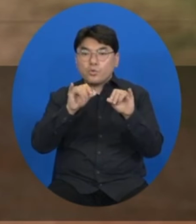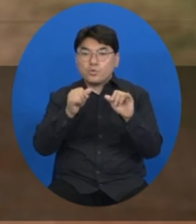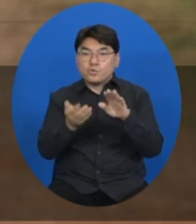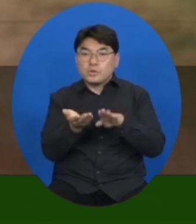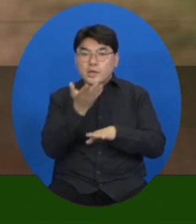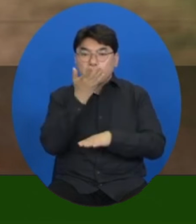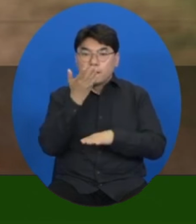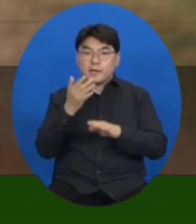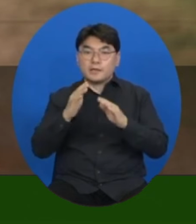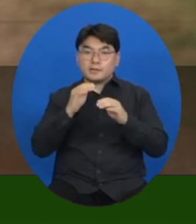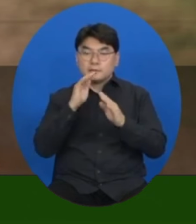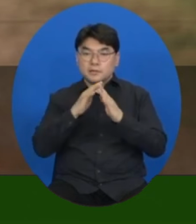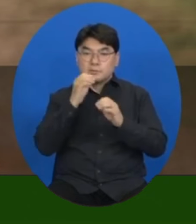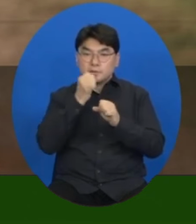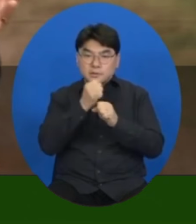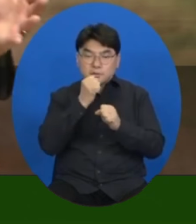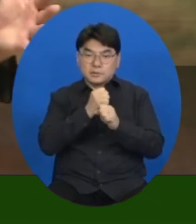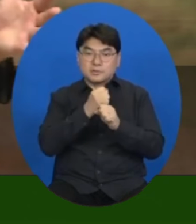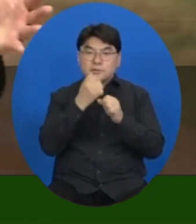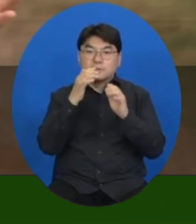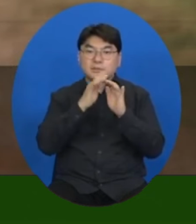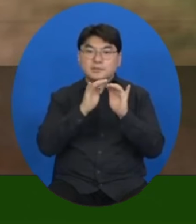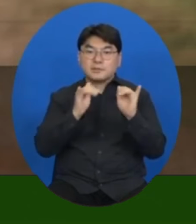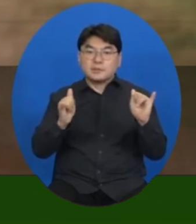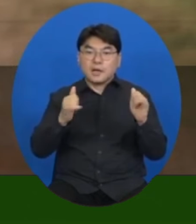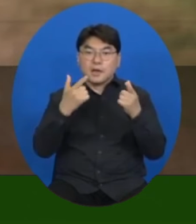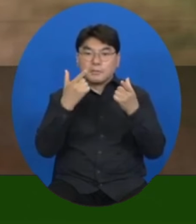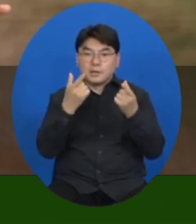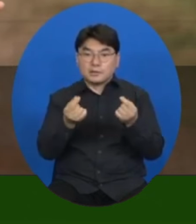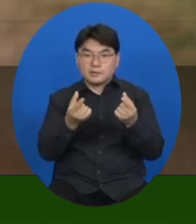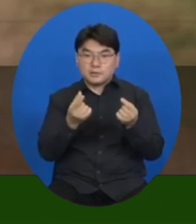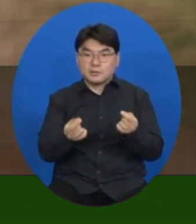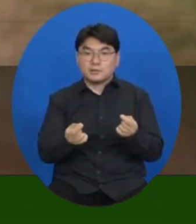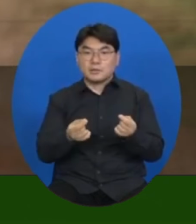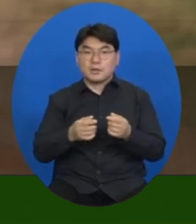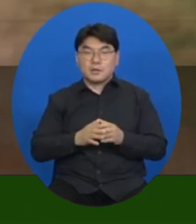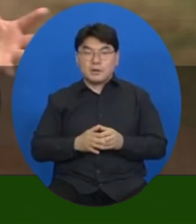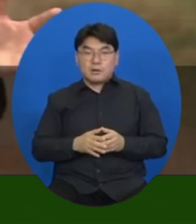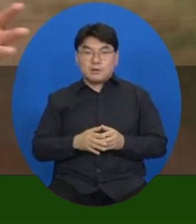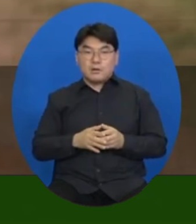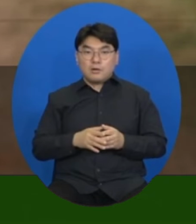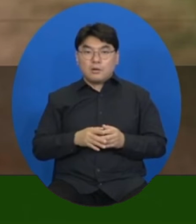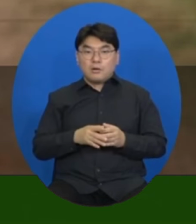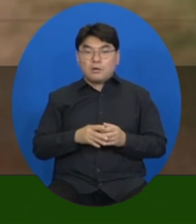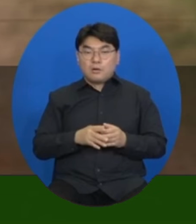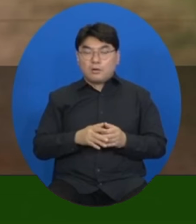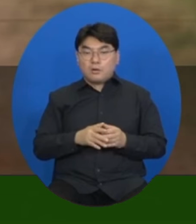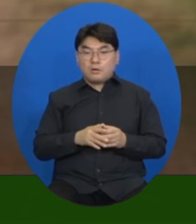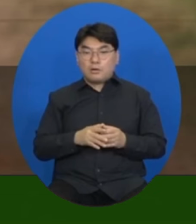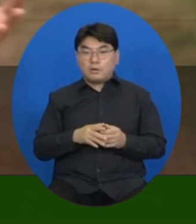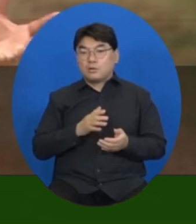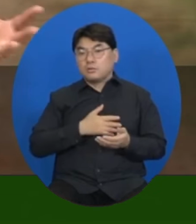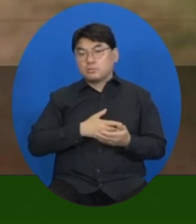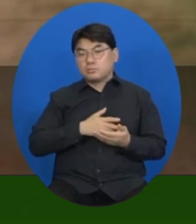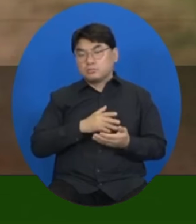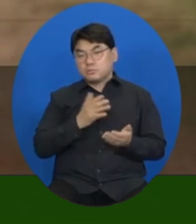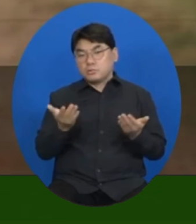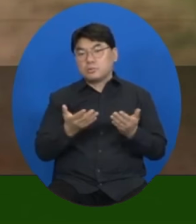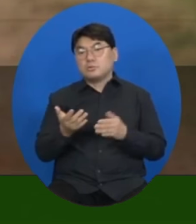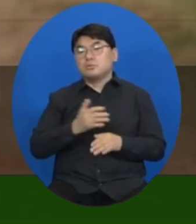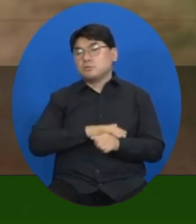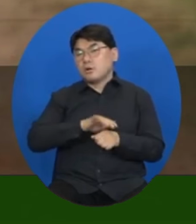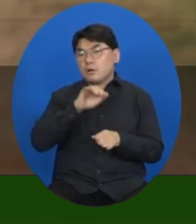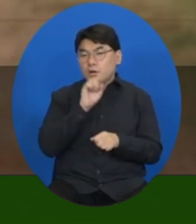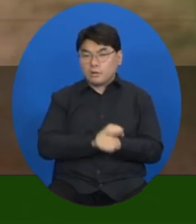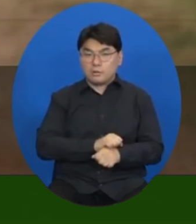같으리니 보기에는 겉으로 보기에는 사람 어떤 인생이 알아줍니다 아이 사람 대단한 성취를 이루었어 세상에서 이런 어떤 명함도